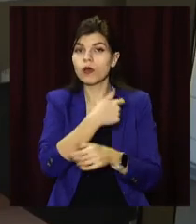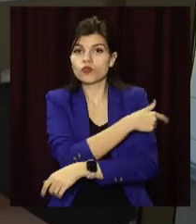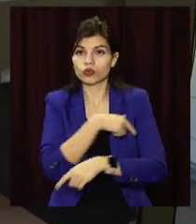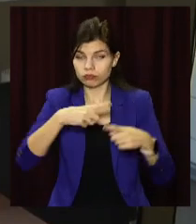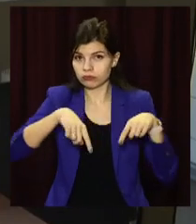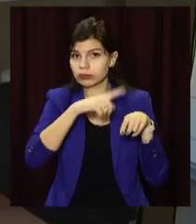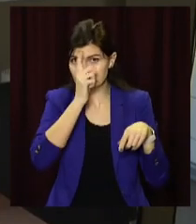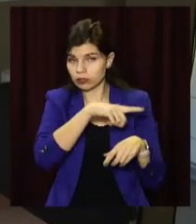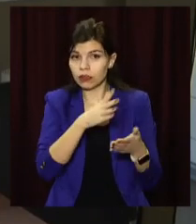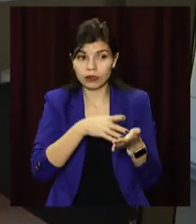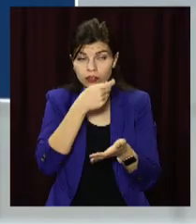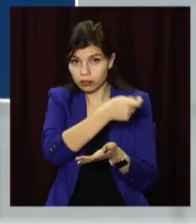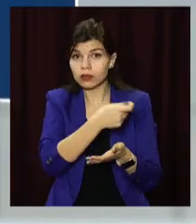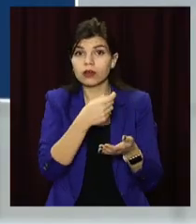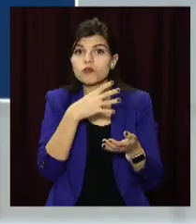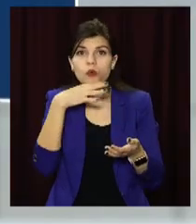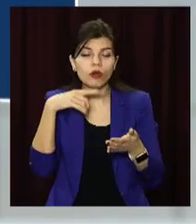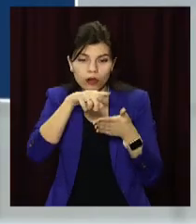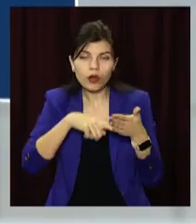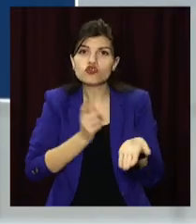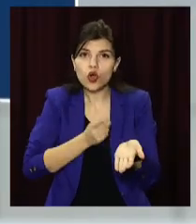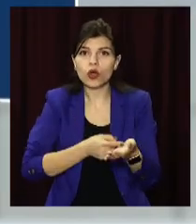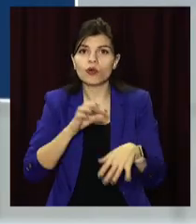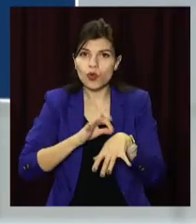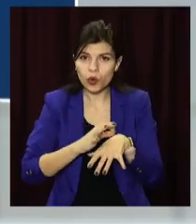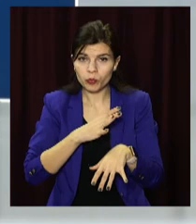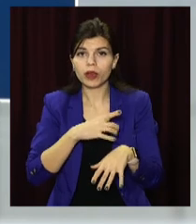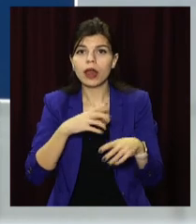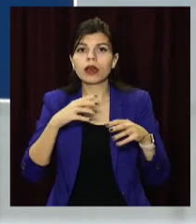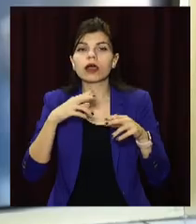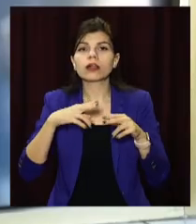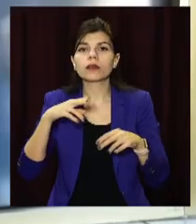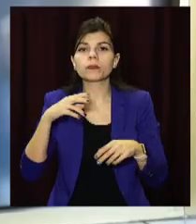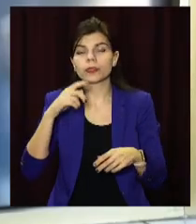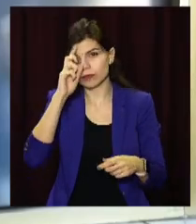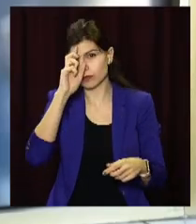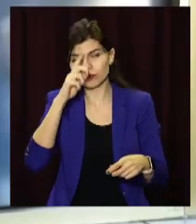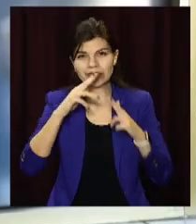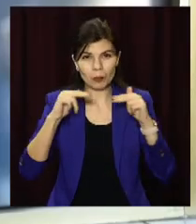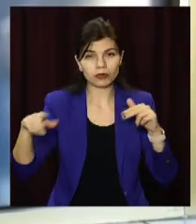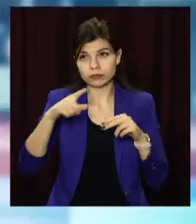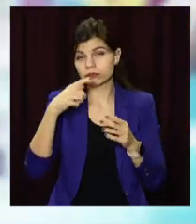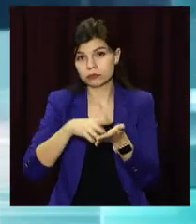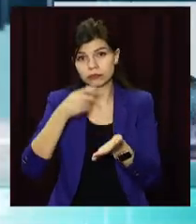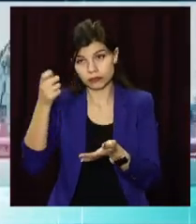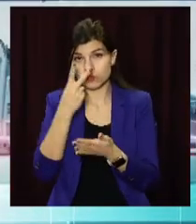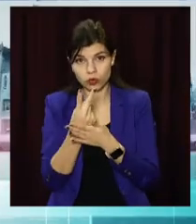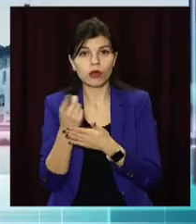медзакладі. Заявку на отримання коштів треба передати до департаменту охорони здоров'я облдержадміністрації.